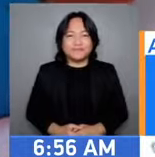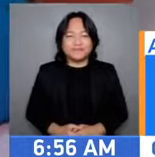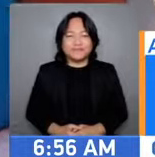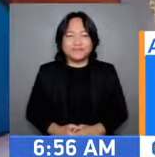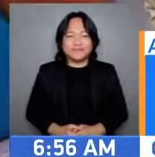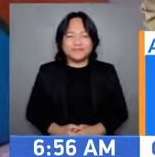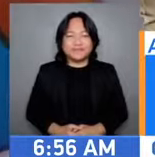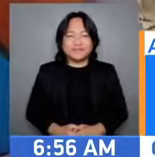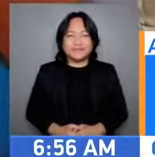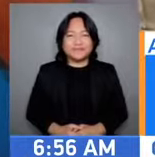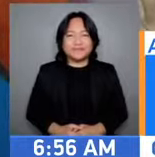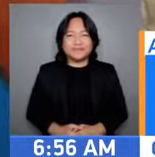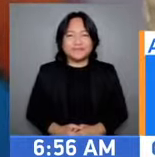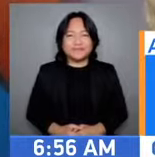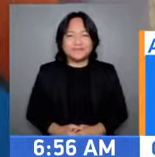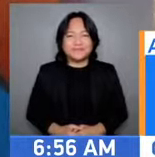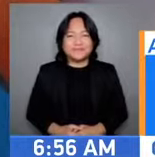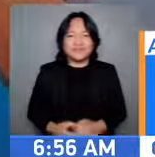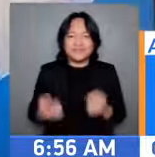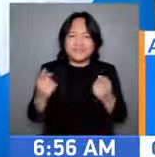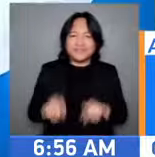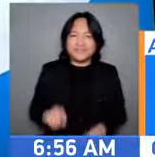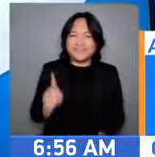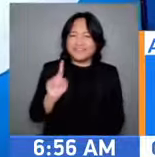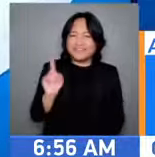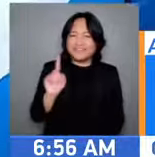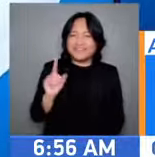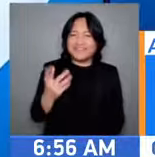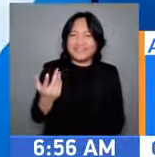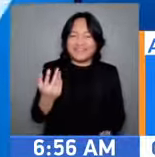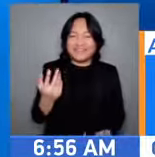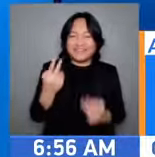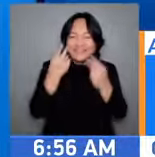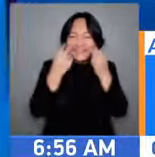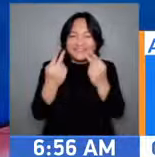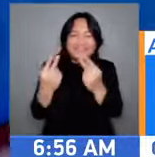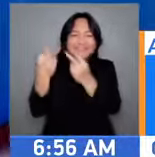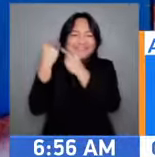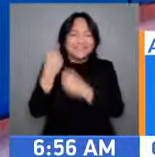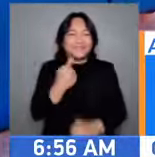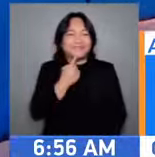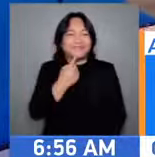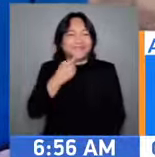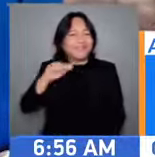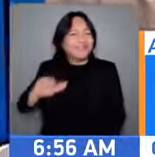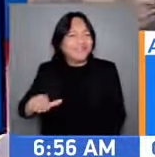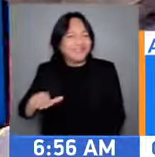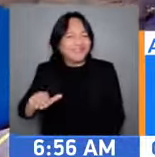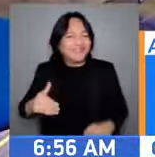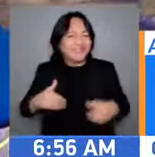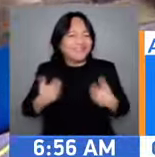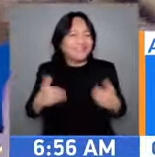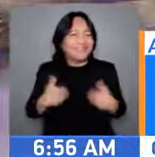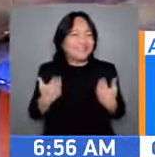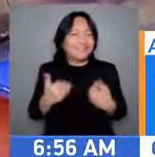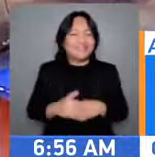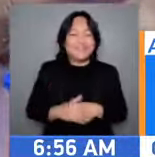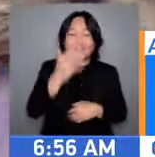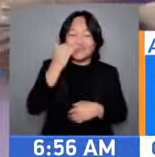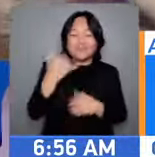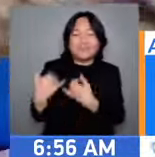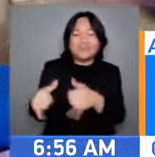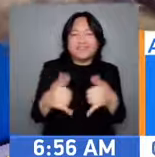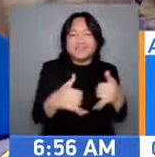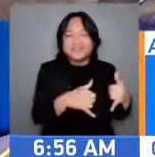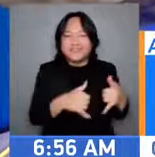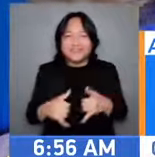Bumalik sa pagkabata lahat, ha? In fair, look medyo at this. Medyo focus kayo lahat maglaro, ha? Medyo. Pagandahan, ha? Ano